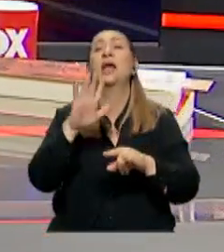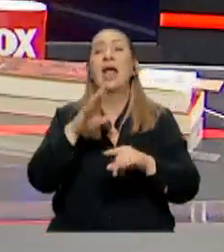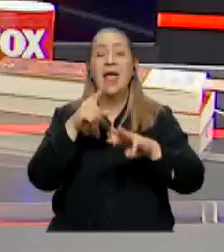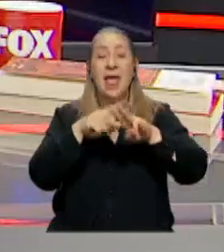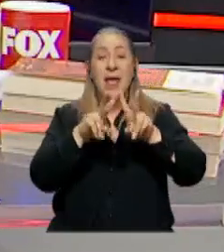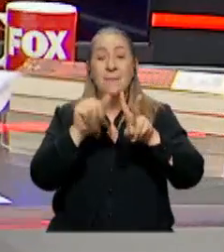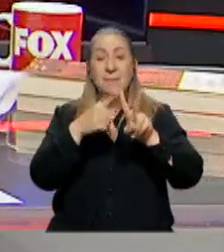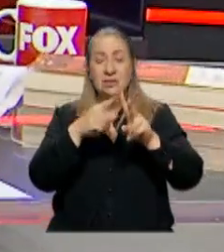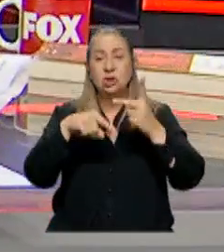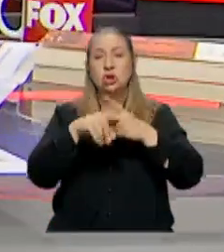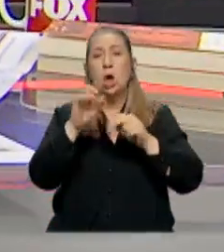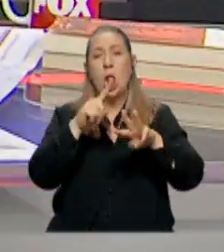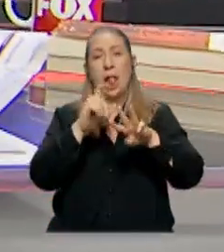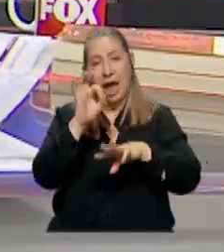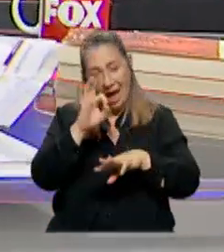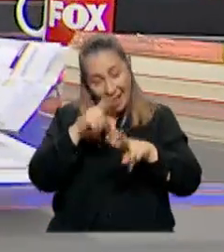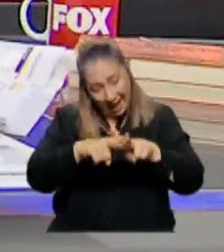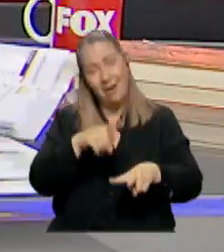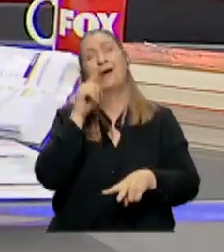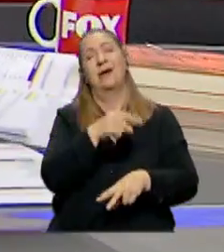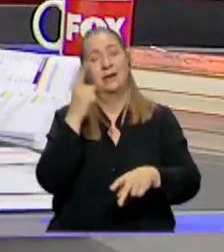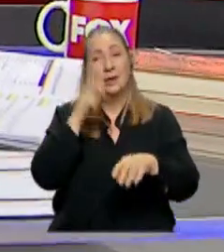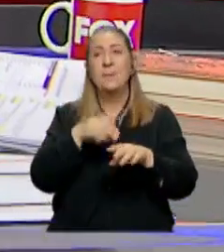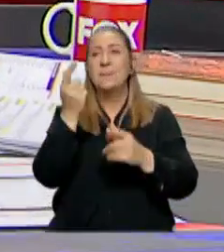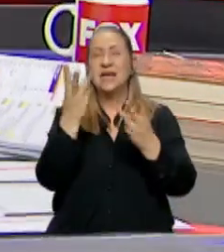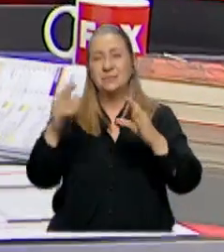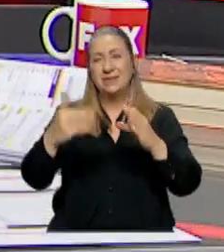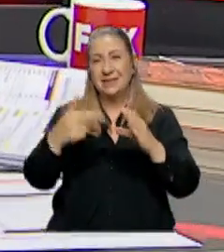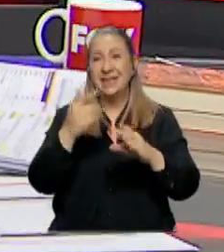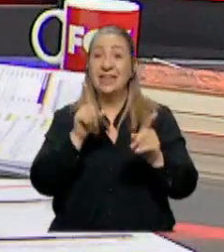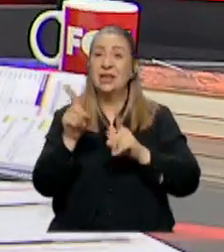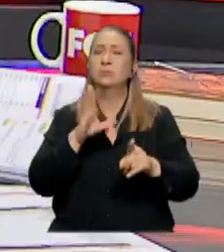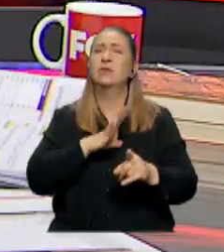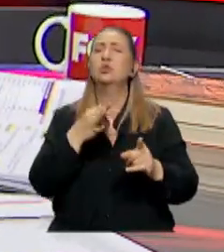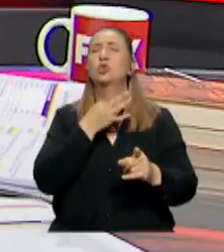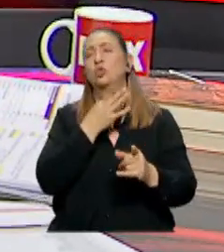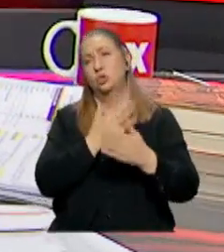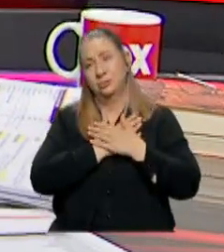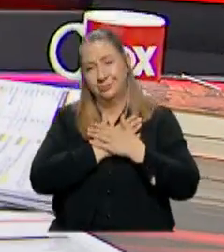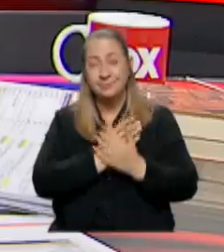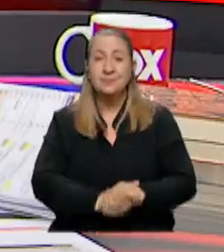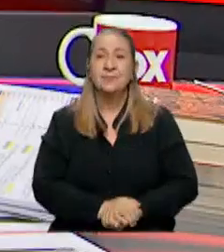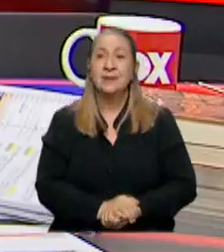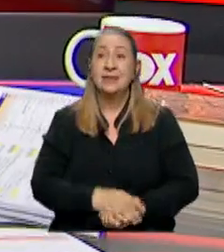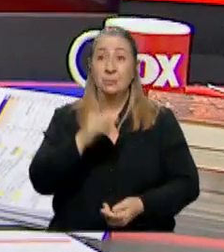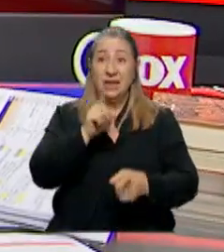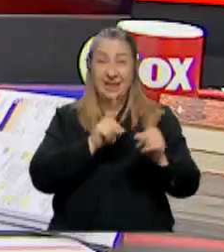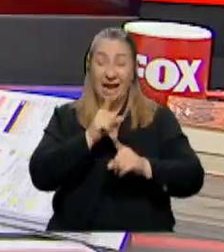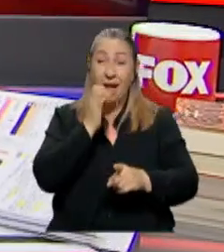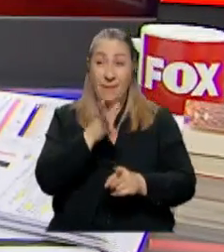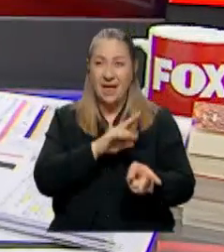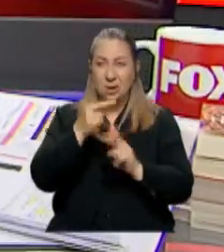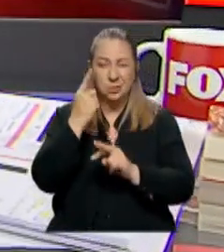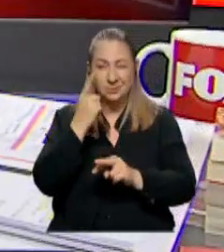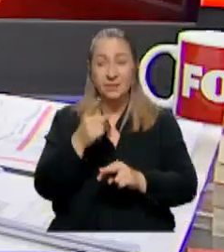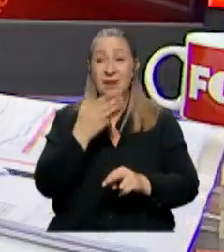Emil Zola'ydı, şimdi hatırladım. Birkaç mesaj okuyayım, çok şükür internetimiz var. Şimdi bir internet haberine